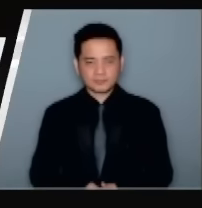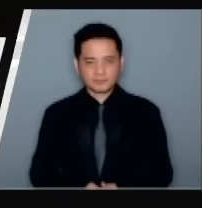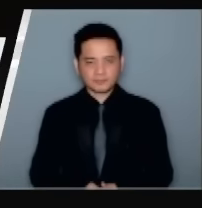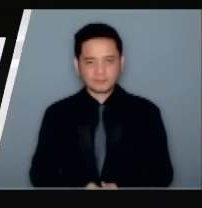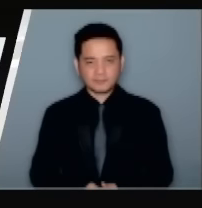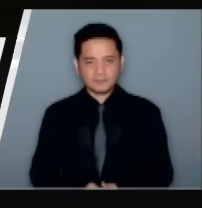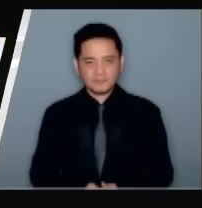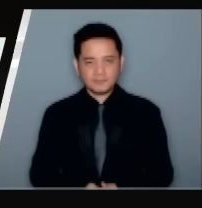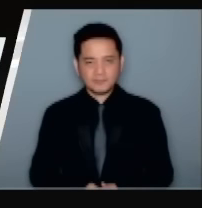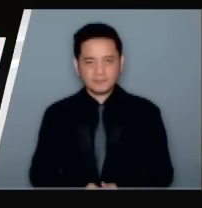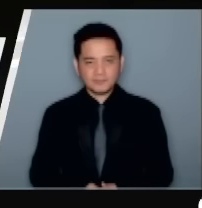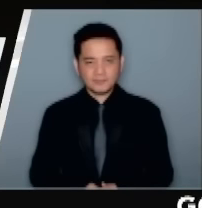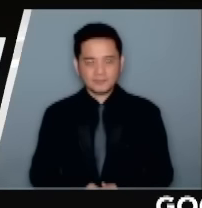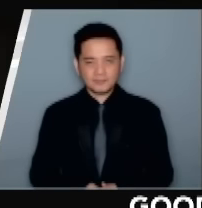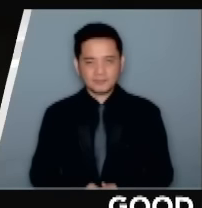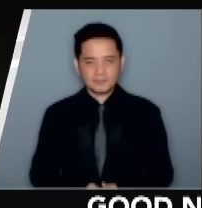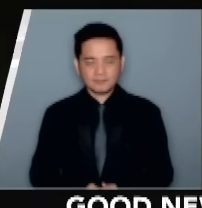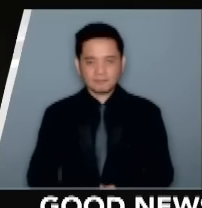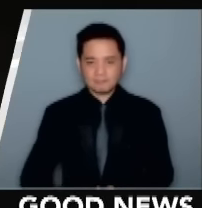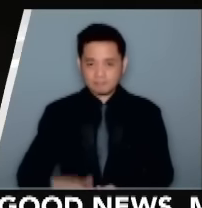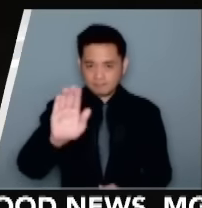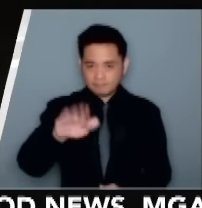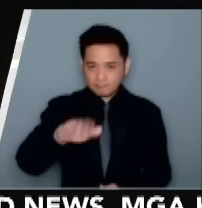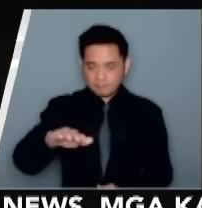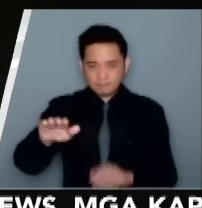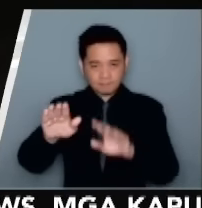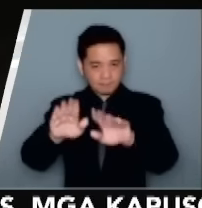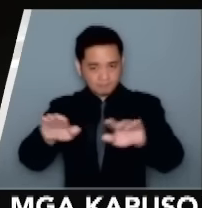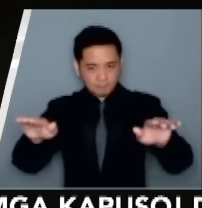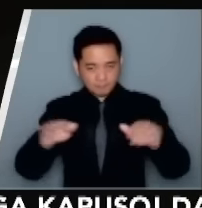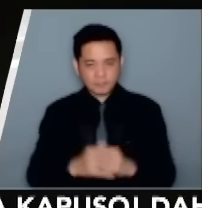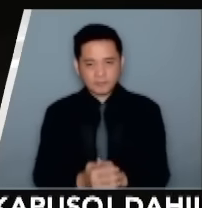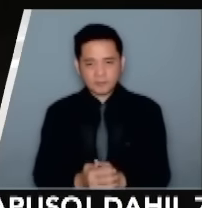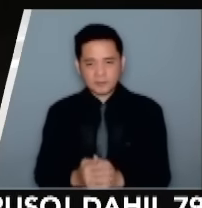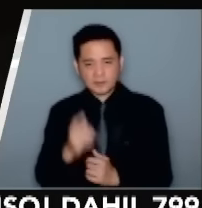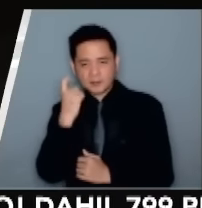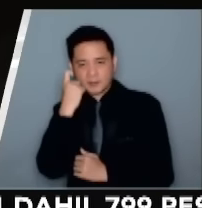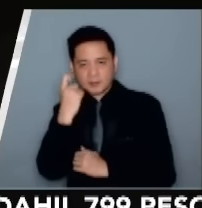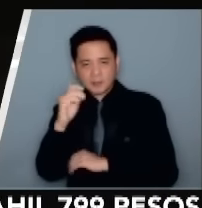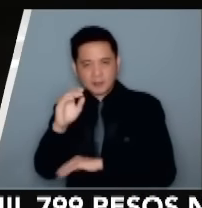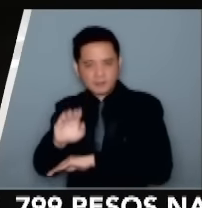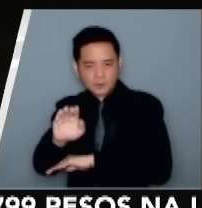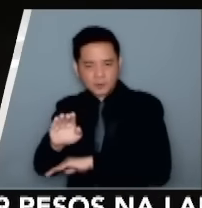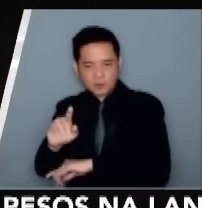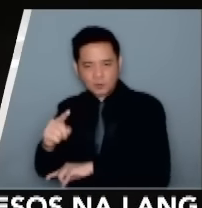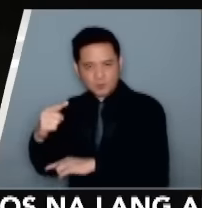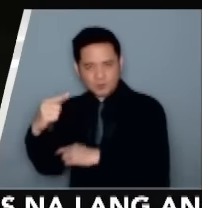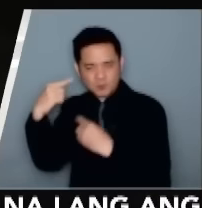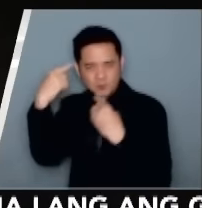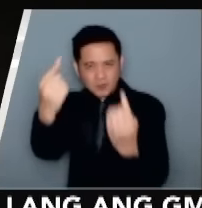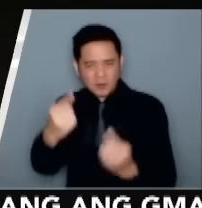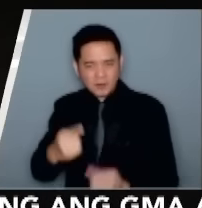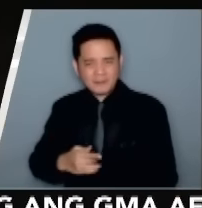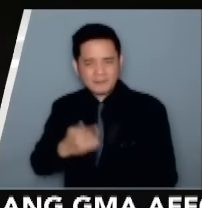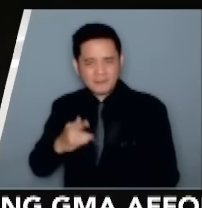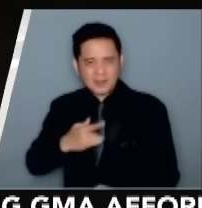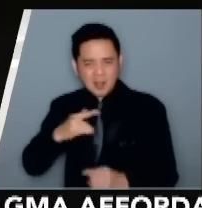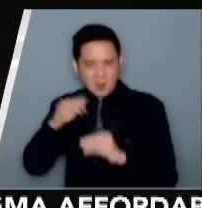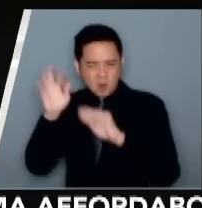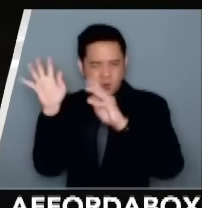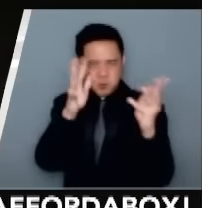Jasmine Mel Em simula pa kaninang tanghali hanggang sa mga oras na ito ay ramdam na ramdam pa rin ang bagsik ng bagyong